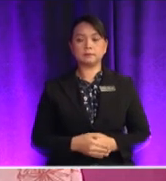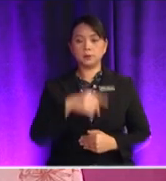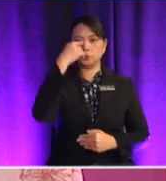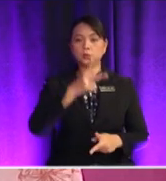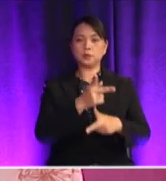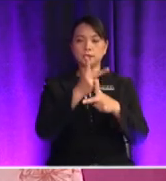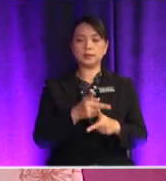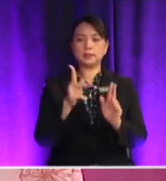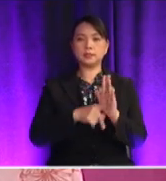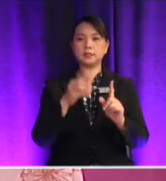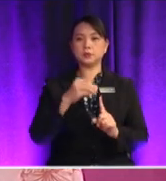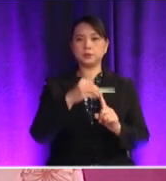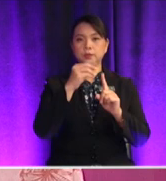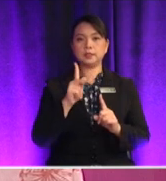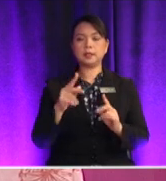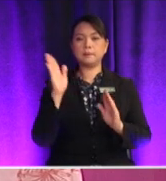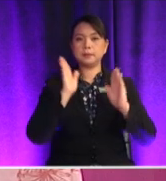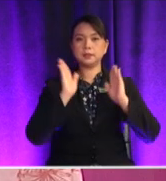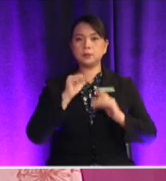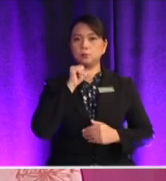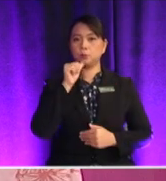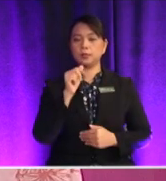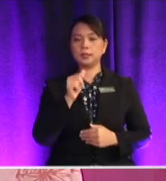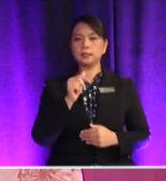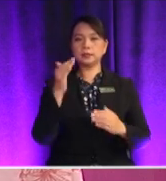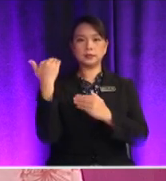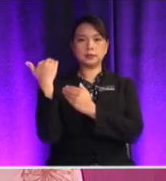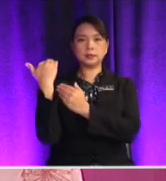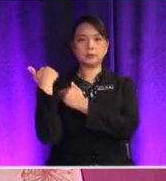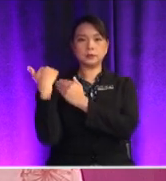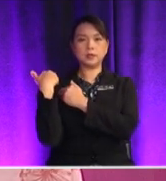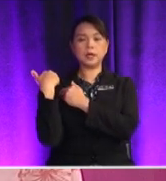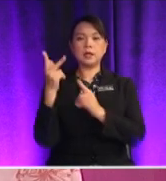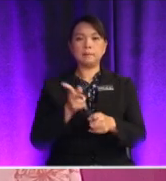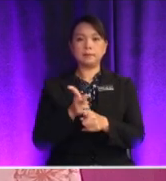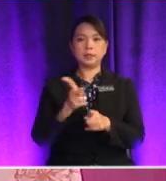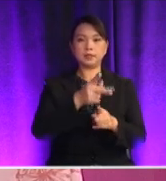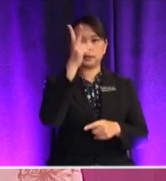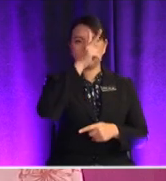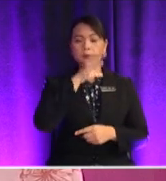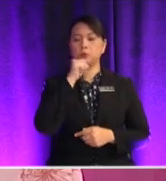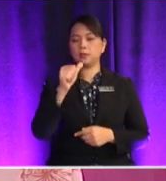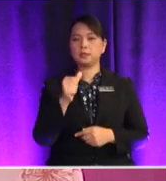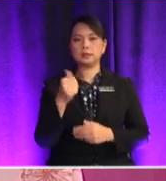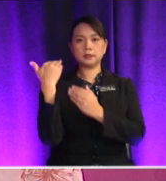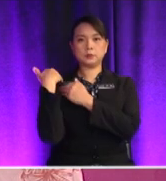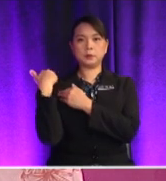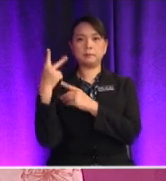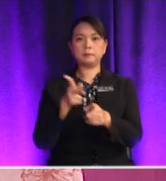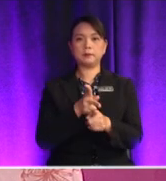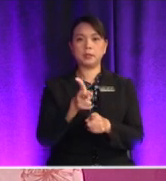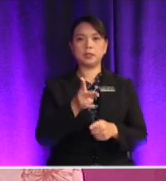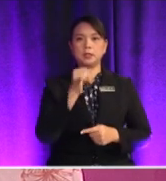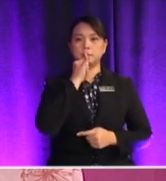mengekalkan keunikan rakyat Malaysia bukan tanggungjawab pihak kerajaan saja, bukan tanggungjawab ibu bapa saja. Okey, ini kita perlu memainkan